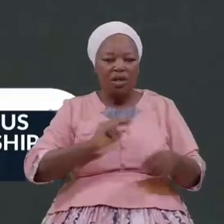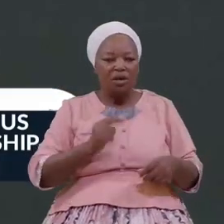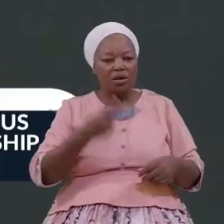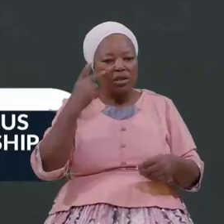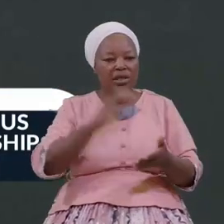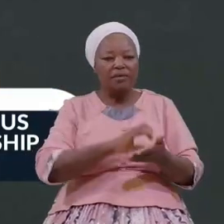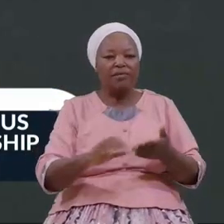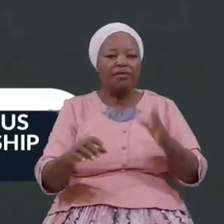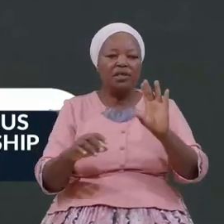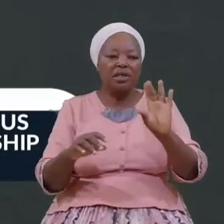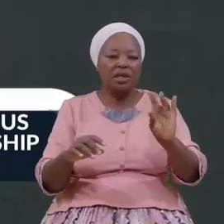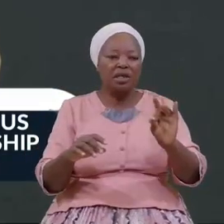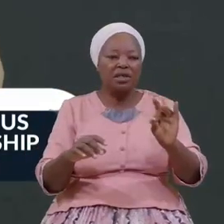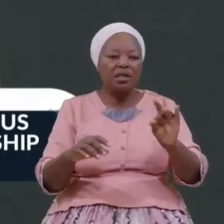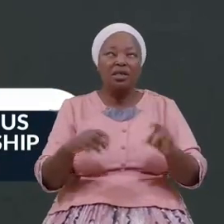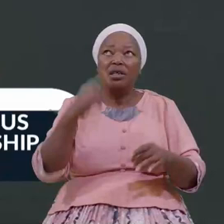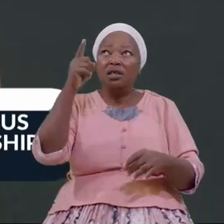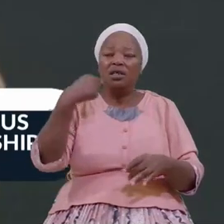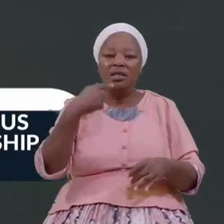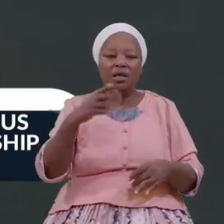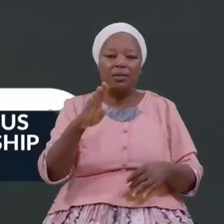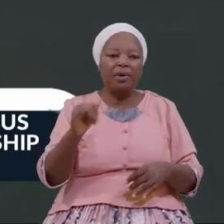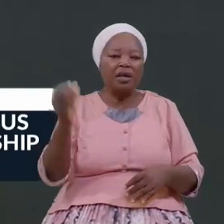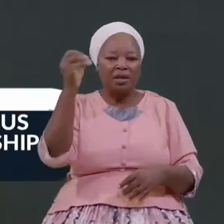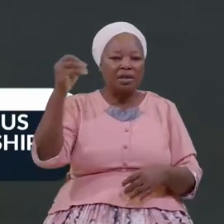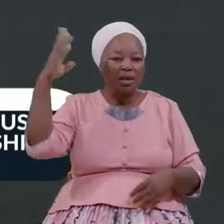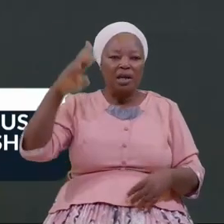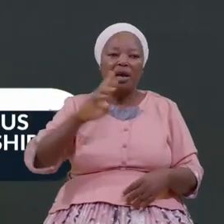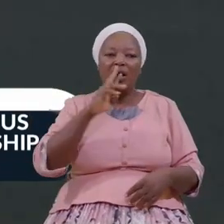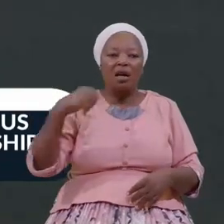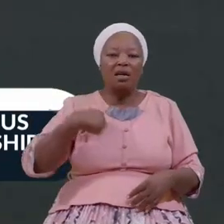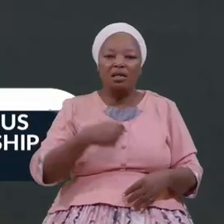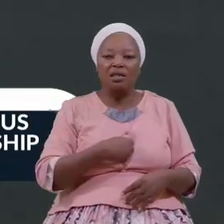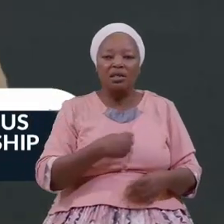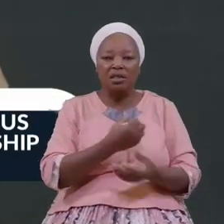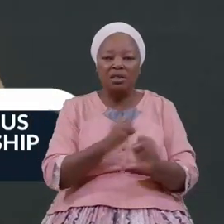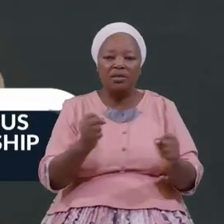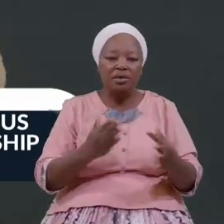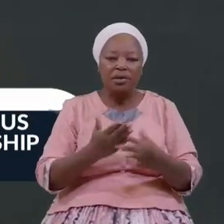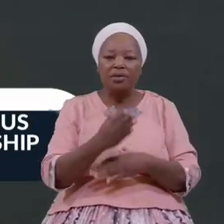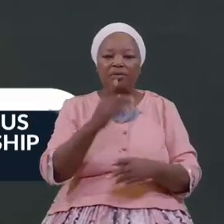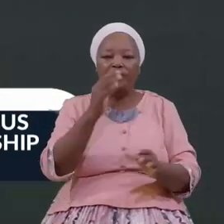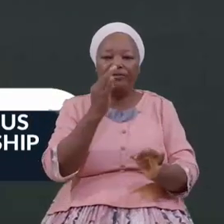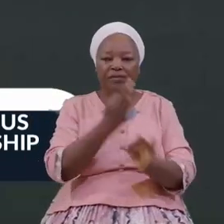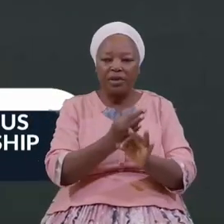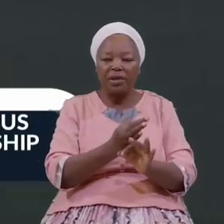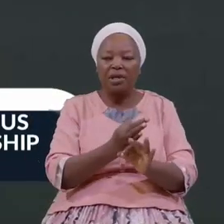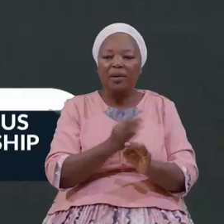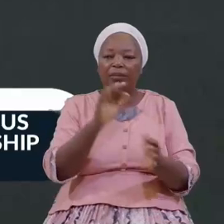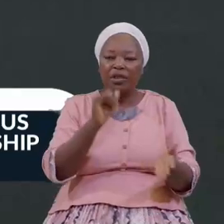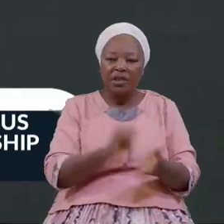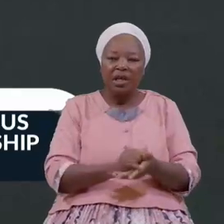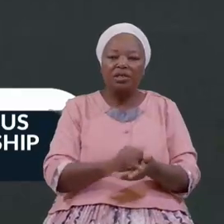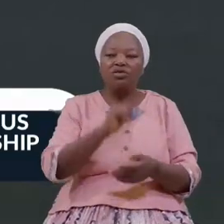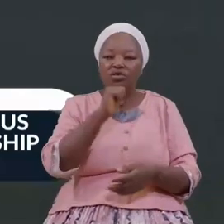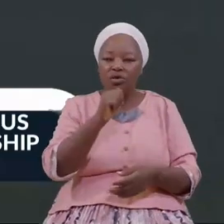Verset 8 dit, car c'est par la grâce que vous êtes sauvés, par le moyen de la foi.